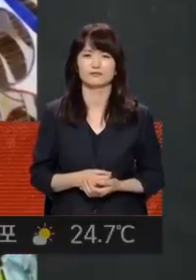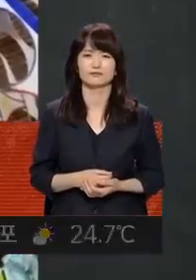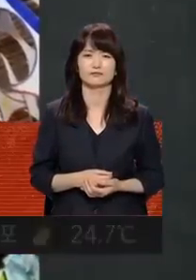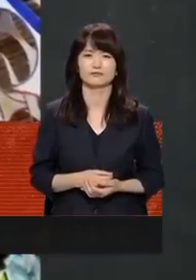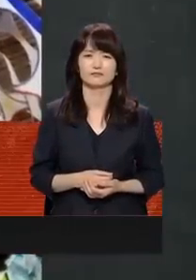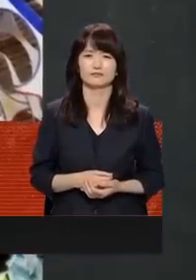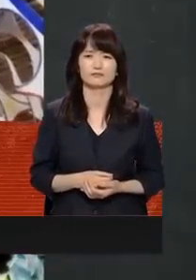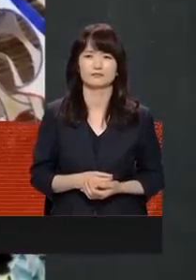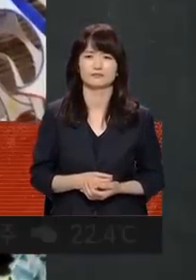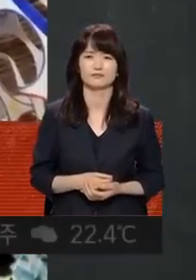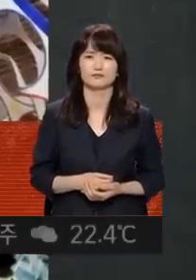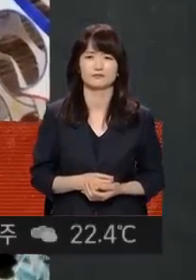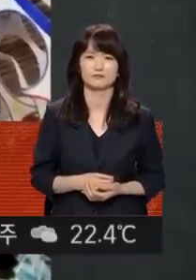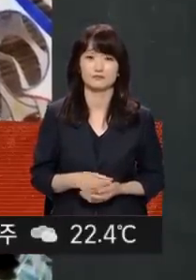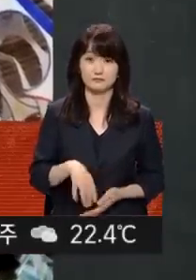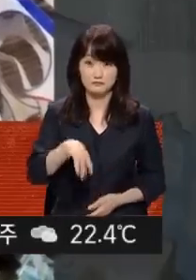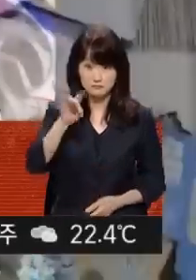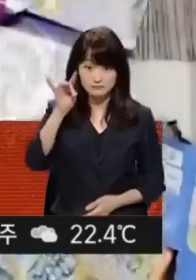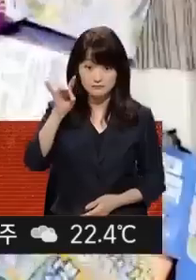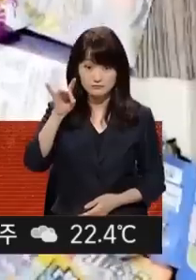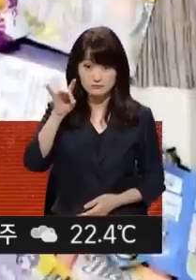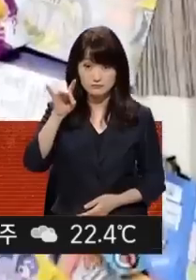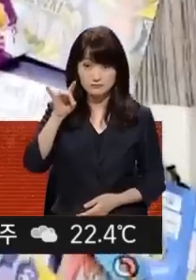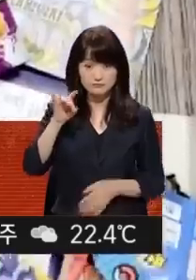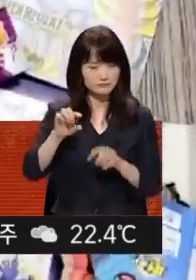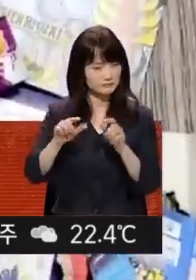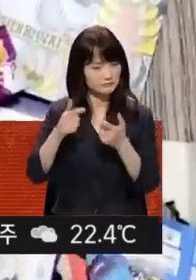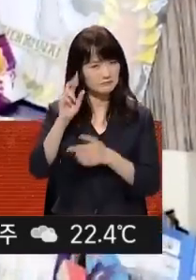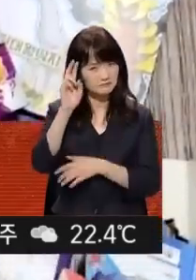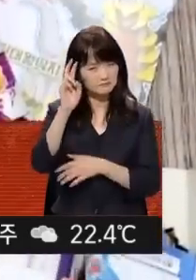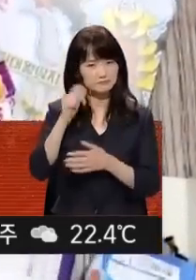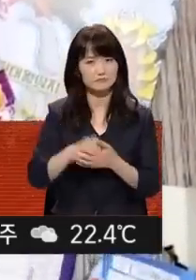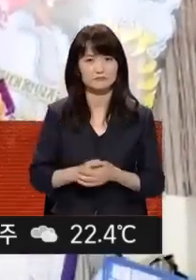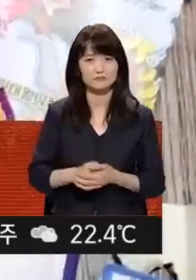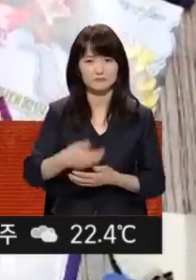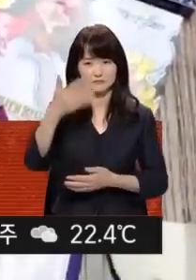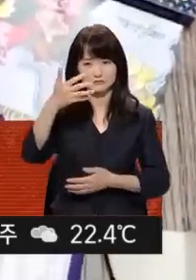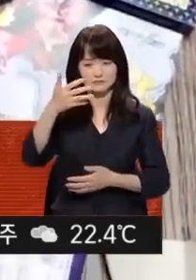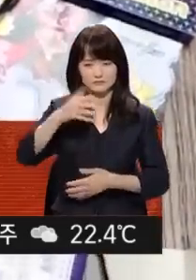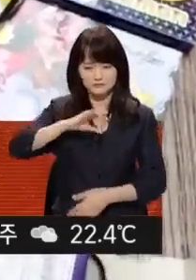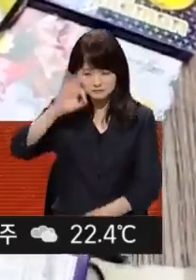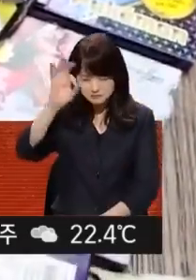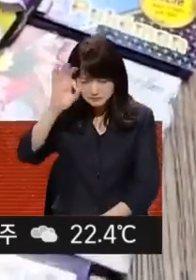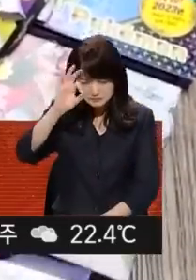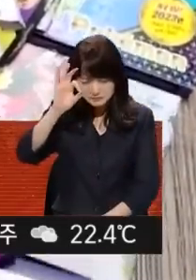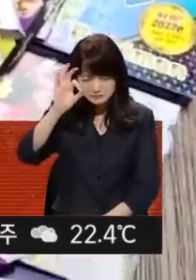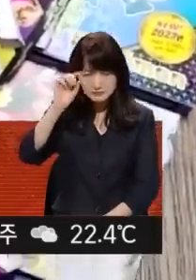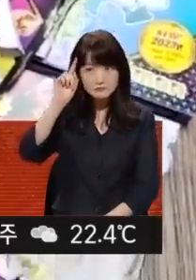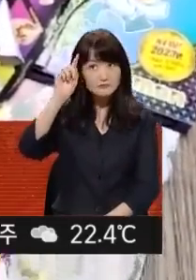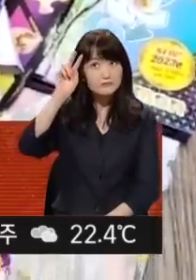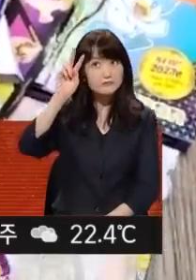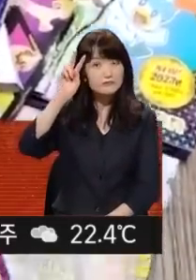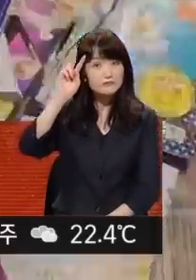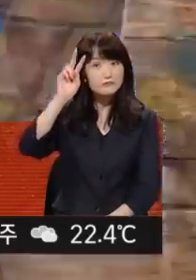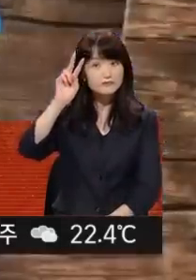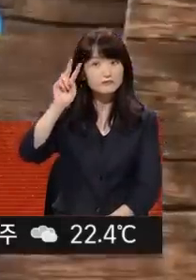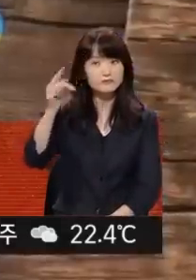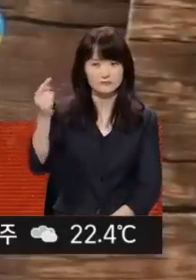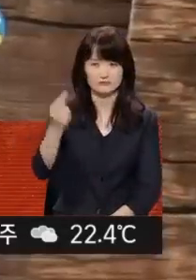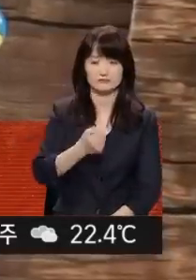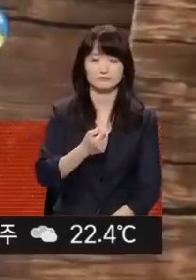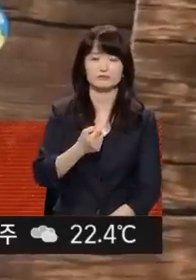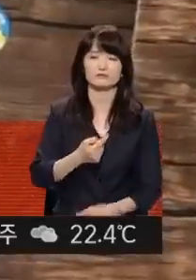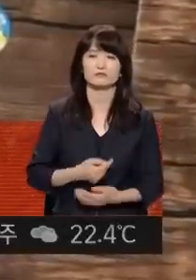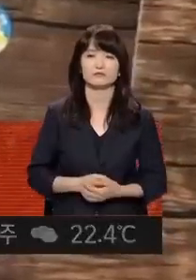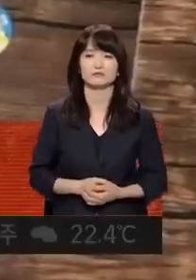되는데 그래서 이제 이게 처음인게 아닐거다 싶어서 찾아봤더니 연 이틀 동안 세차 할인을 찾아왔었고요